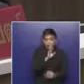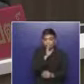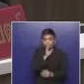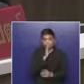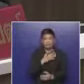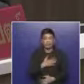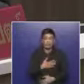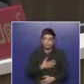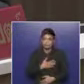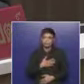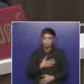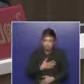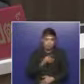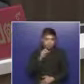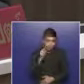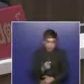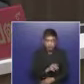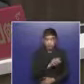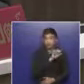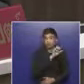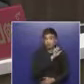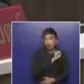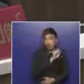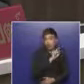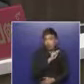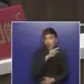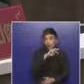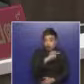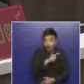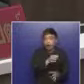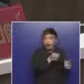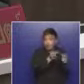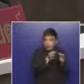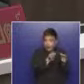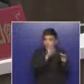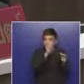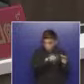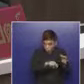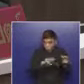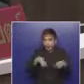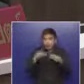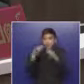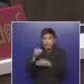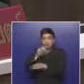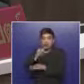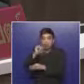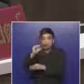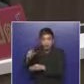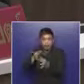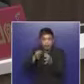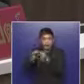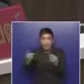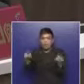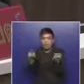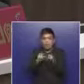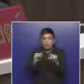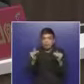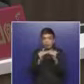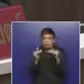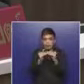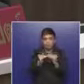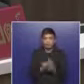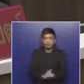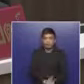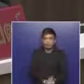สสส.เนี่ยให้สสส.ได้ชี้แจงด้วยไม่งั้นการเขียนบันทึกในรายงานงบการเงินเนี่ยทำให้ท่านมีตำ